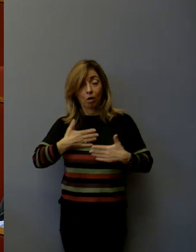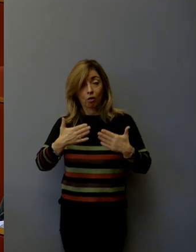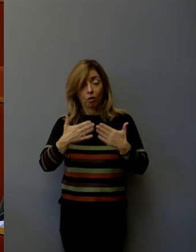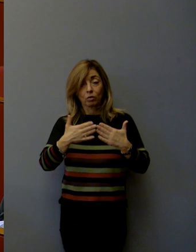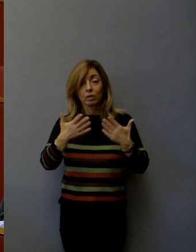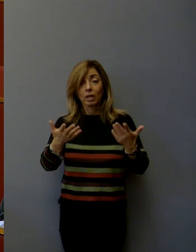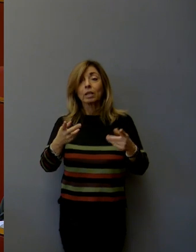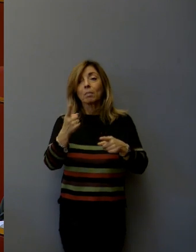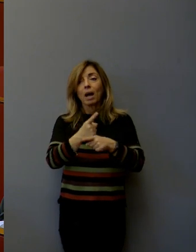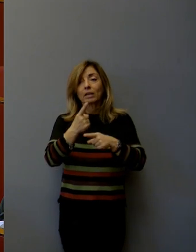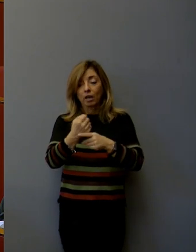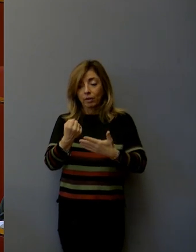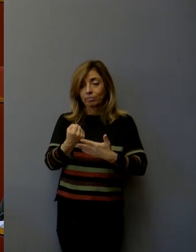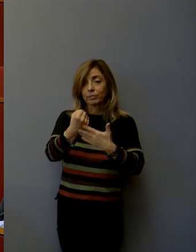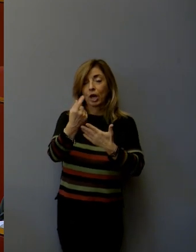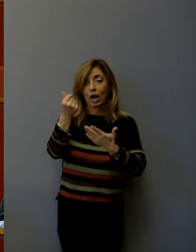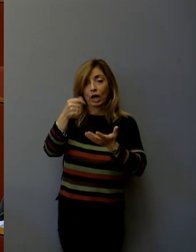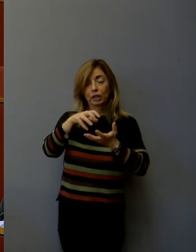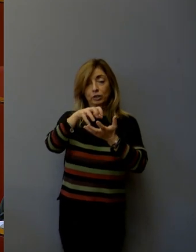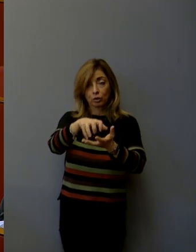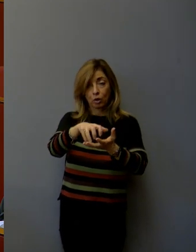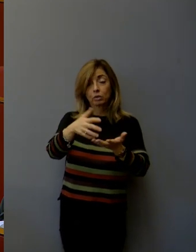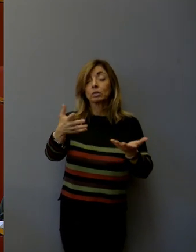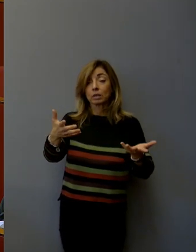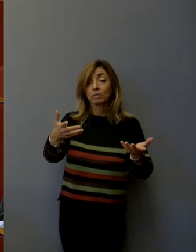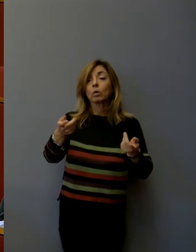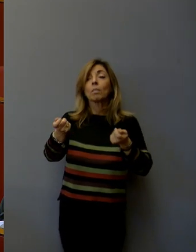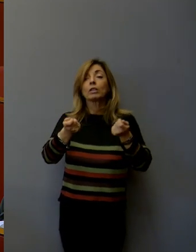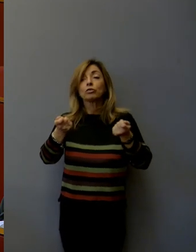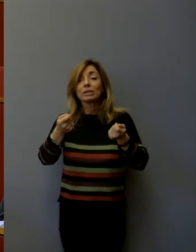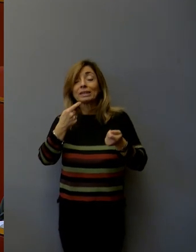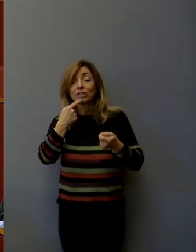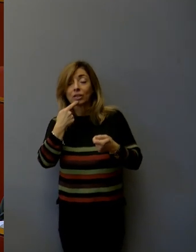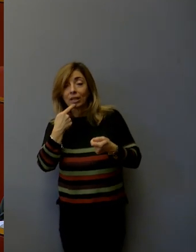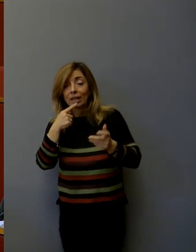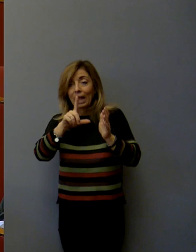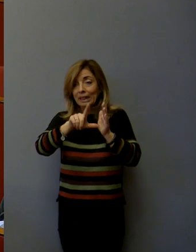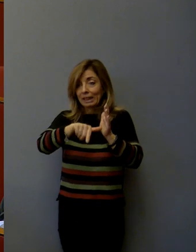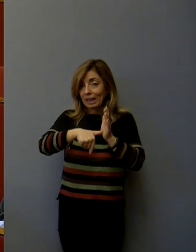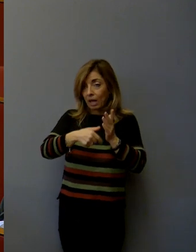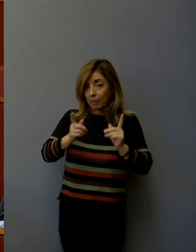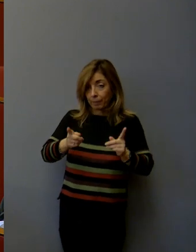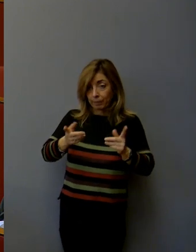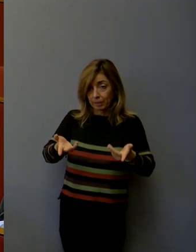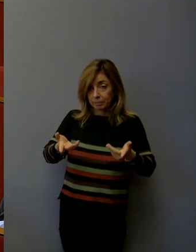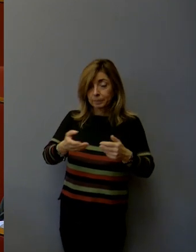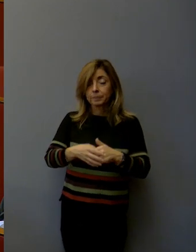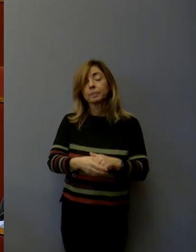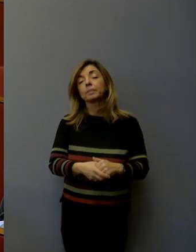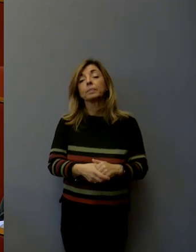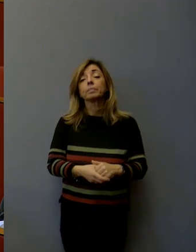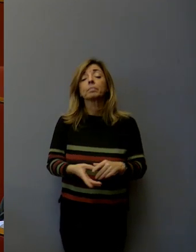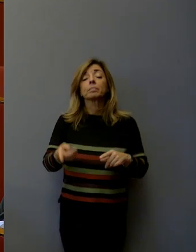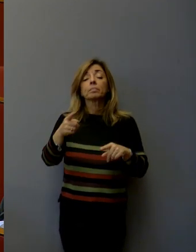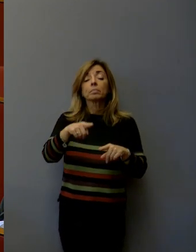troverai le risorse chi lo gestirà con quali tempi e poi soprattutto in